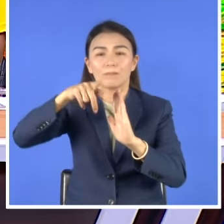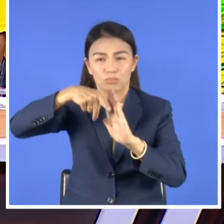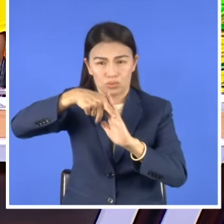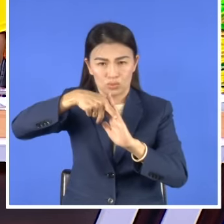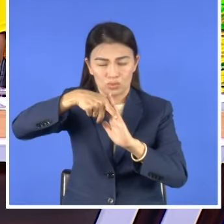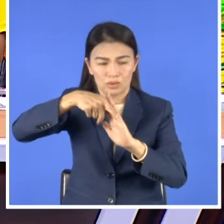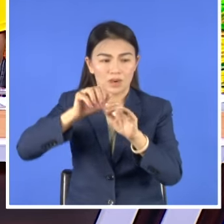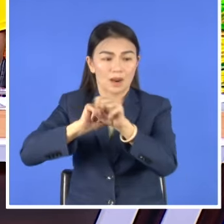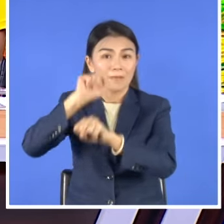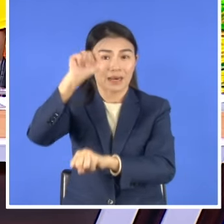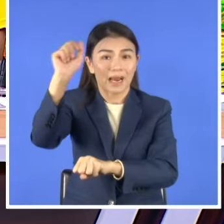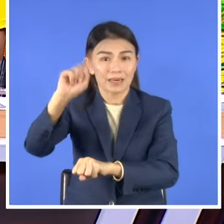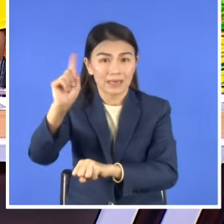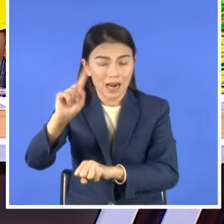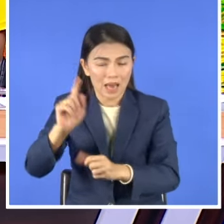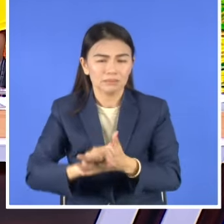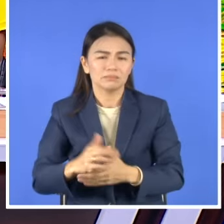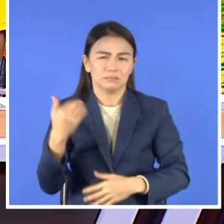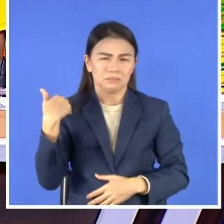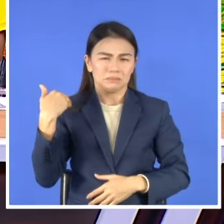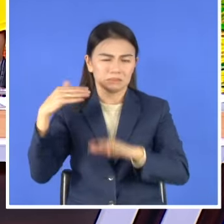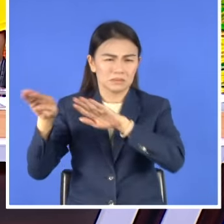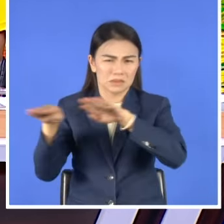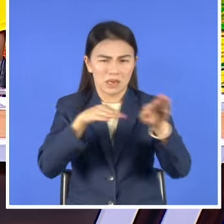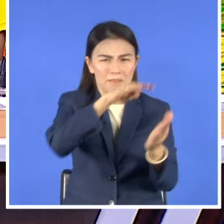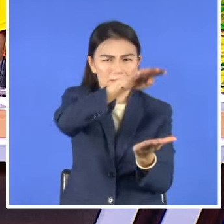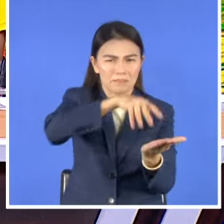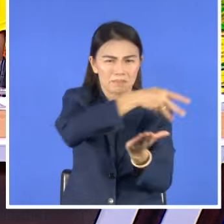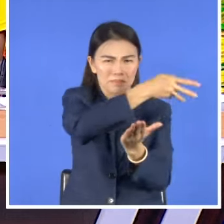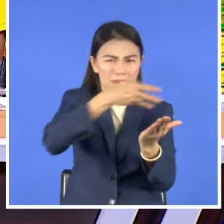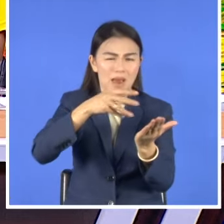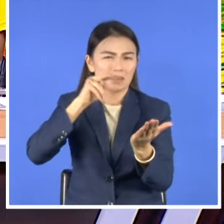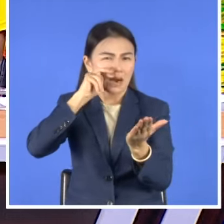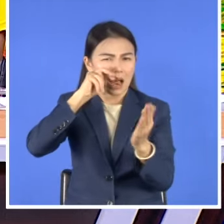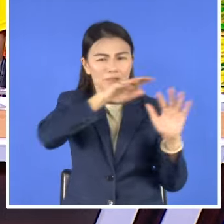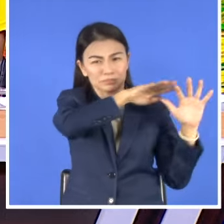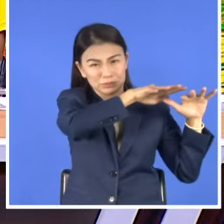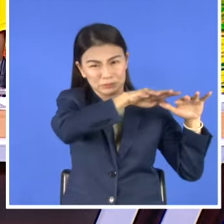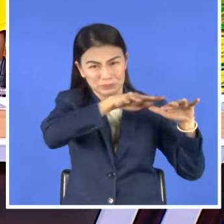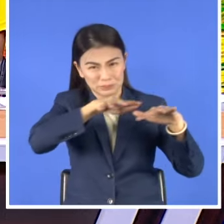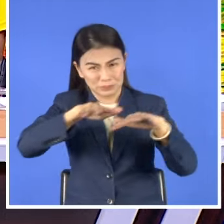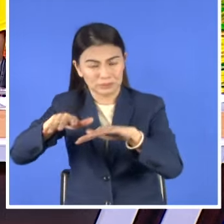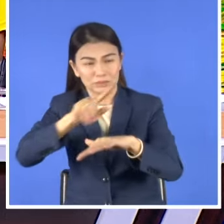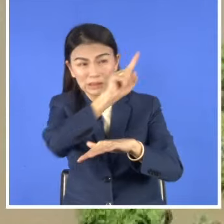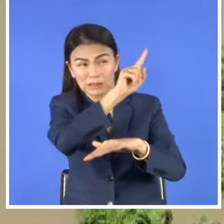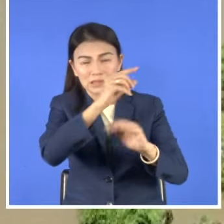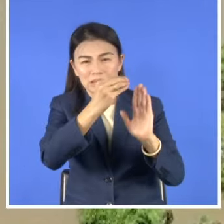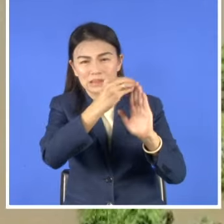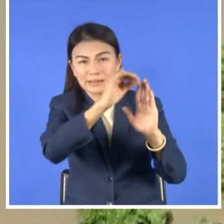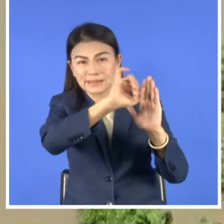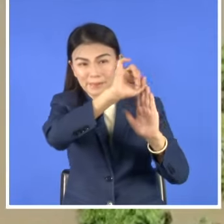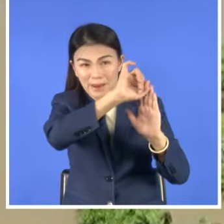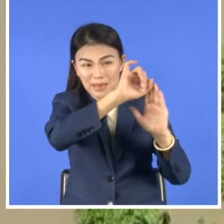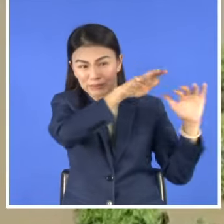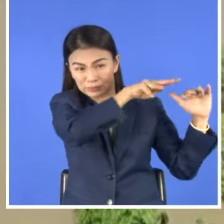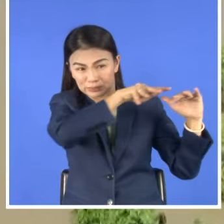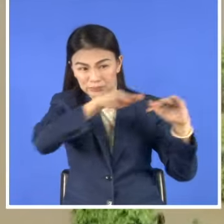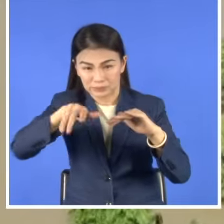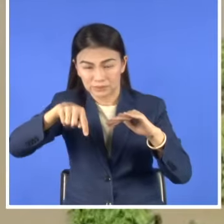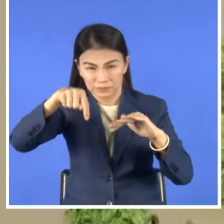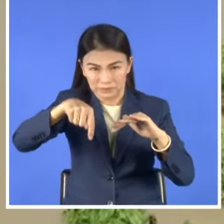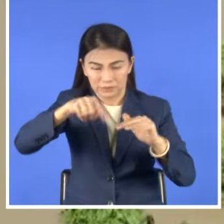ได้ประกาศเลยนะเบอกว่าเนี่ยเตรียมวางแผนรับมือมวลน้ำขนาดใหญ่ที่มาจากจังหวัดเชียงใหม่โดยเฉพาะเขาบอกว่าเนี่ยทาง